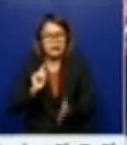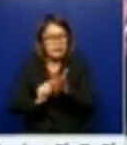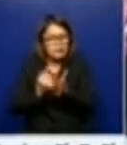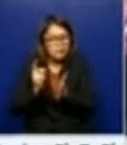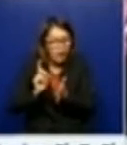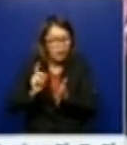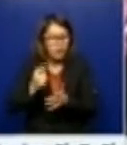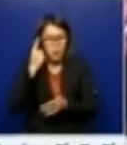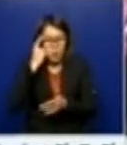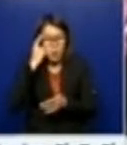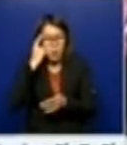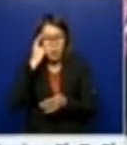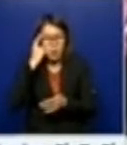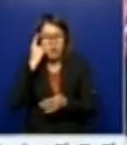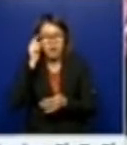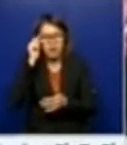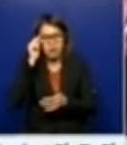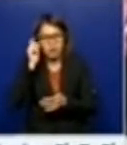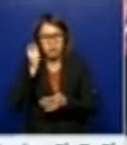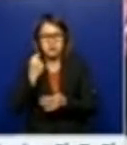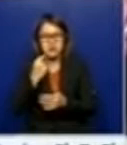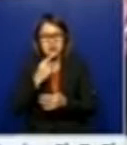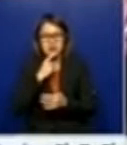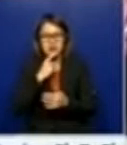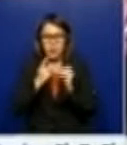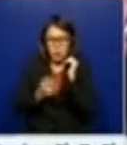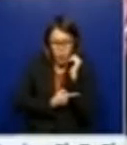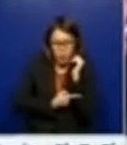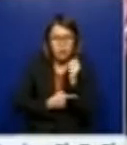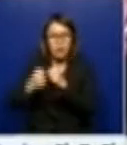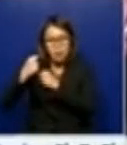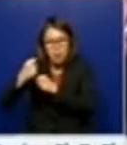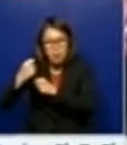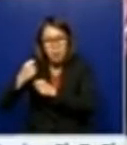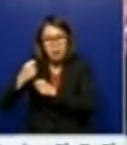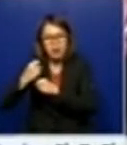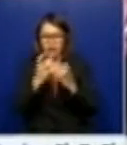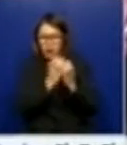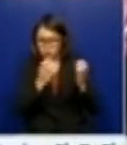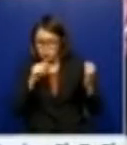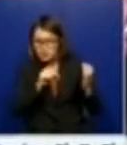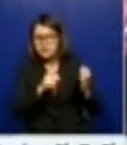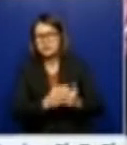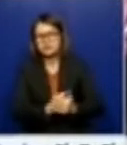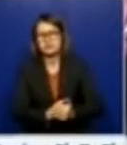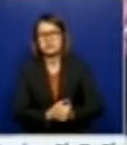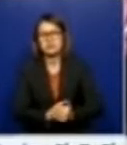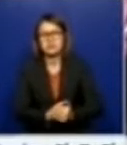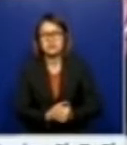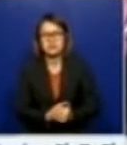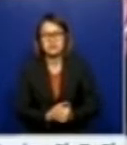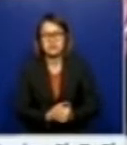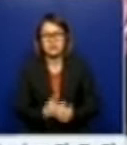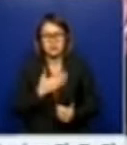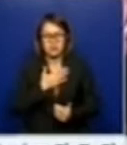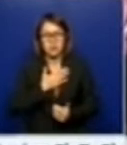ขึ้นหลายคนถูกดำเนินคดีเมื่อไปรณรงค์ให้รับร่างรัฐธรรมนูญเพราะฉะนั้นเรื่อง